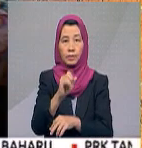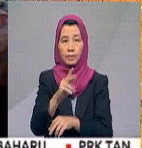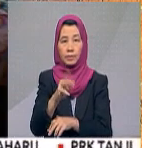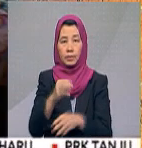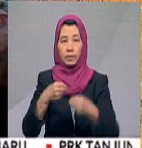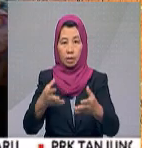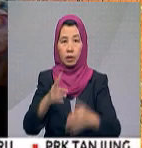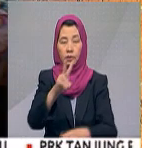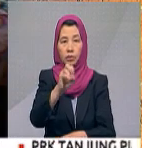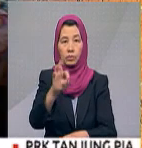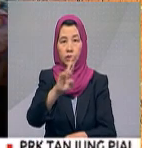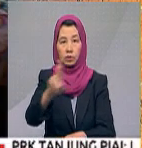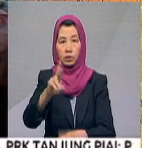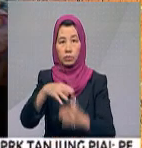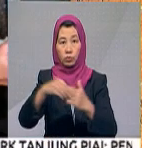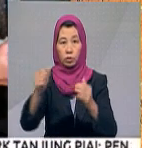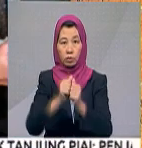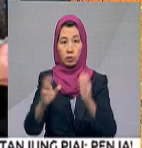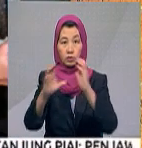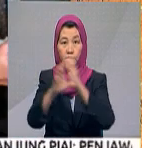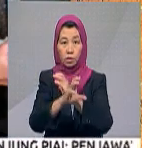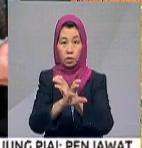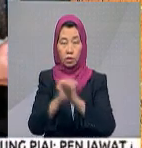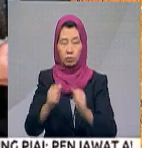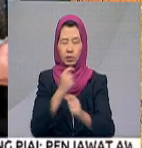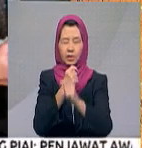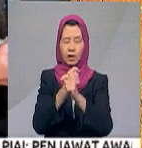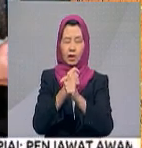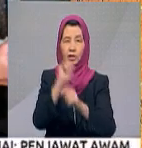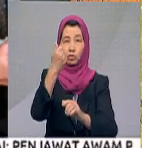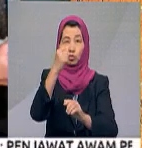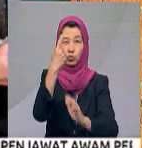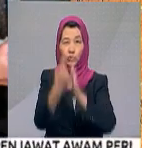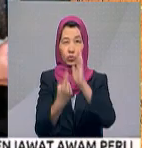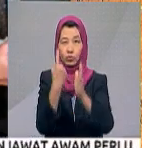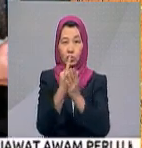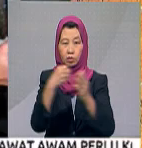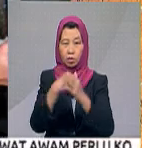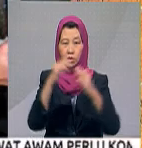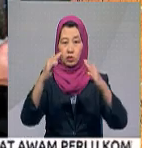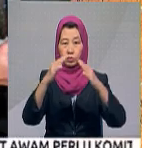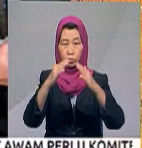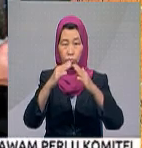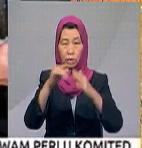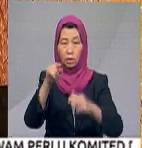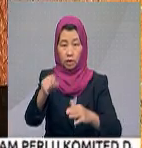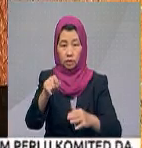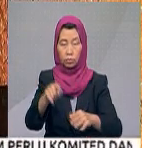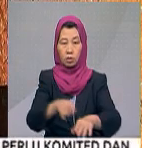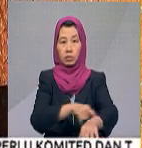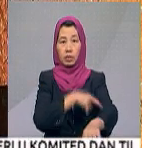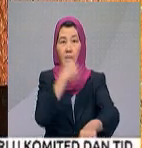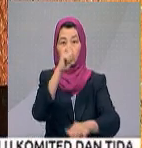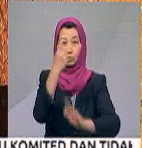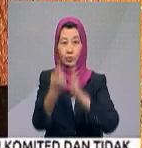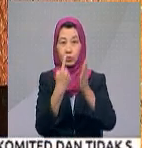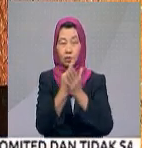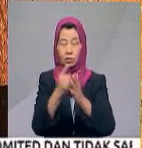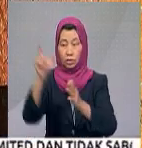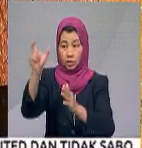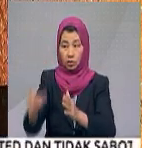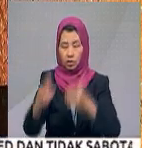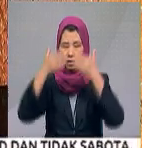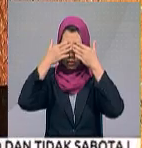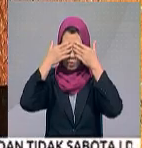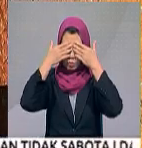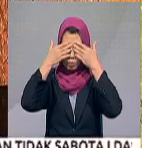menawarkan $20,000 dengan cabaran perlu bertahan selama 10 jam dalam rumah berkenaan. Sepanjang 10 jam ini, pengunjung akan